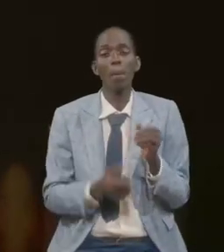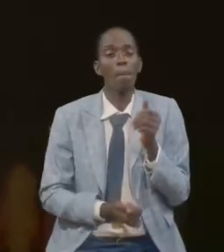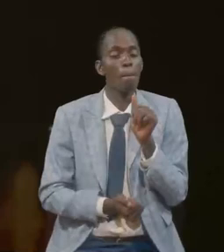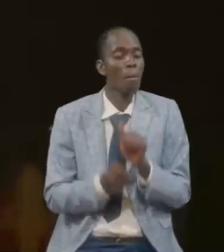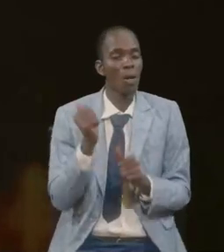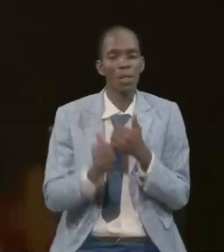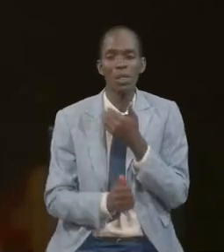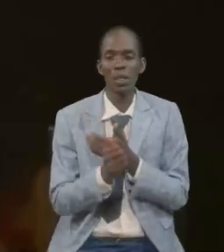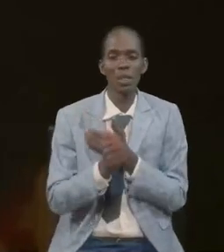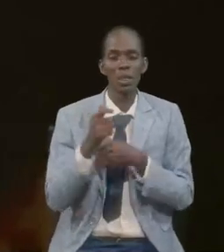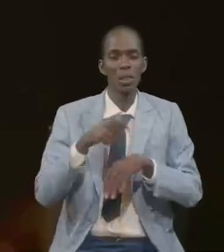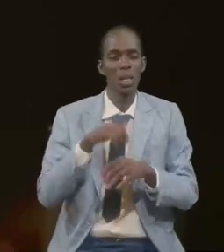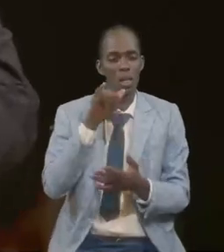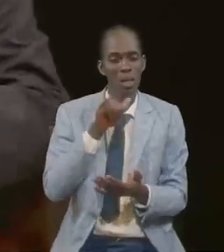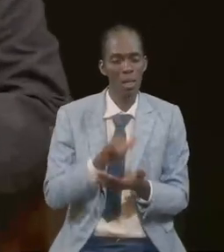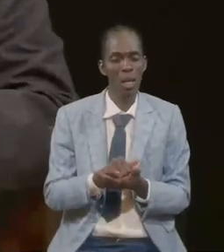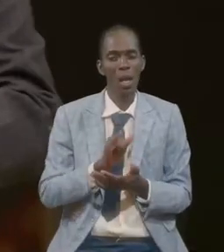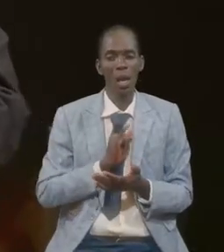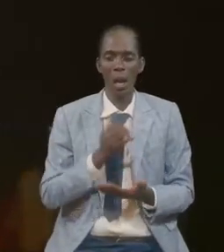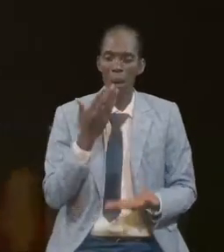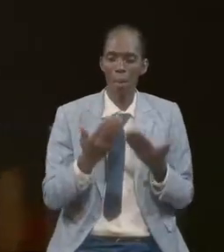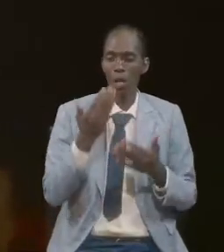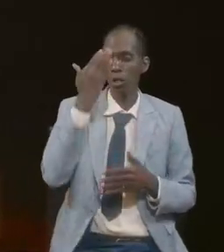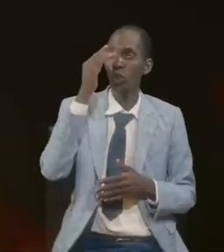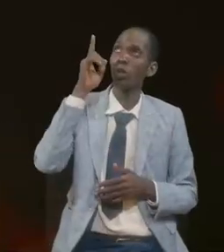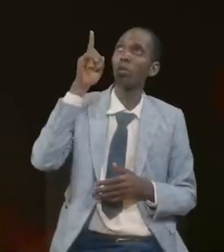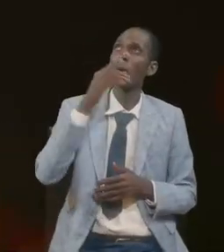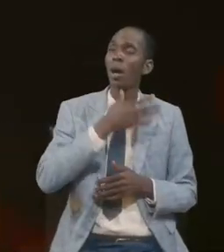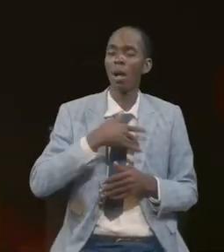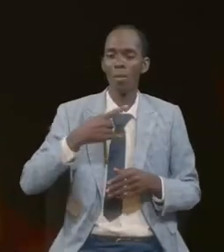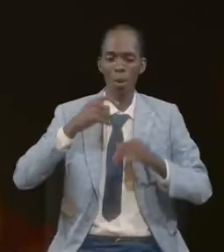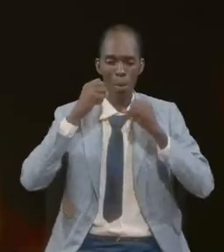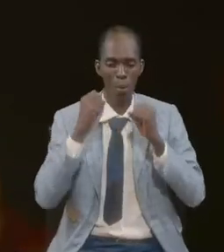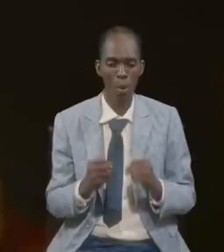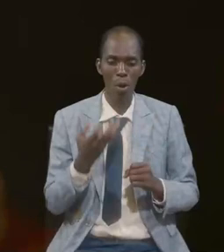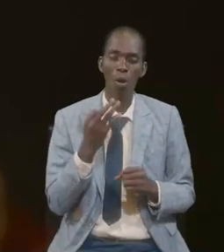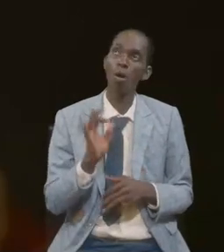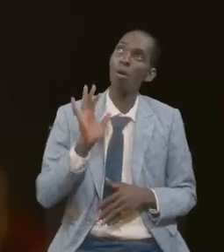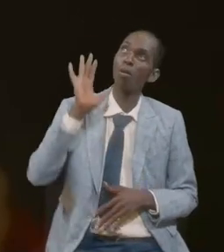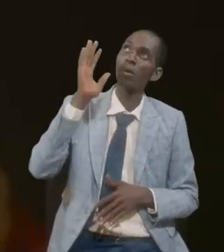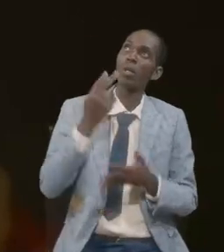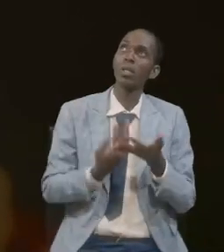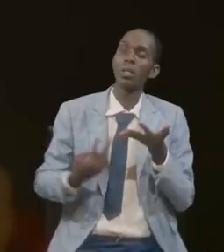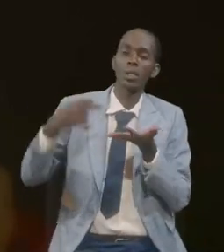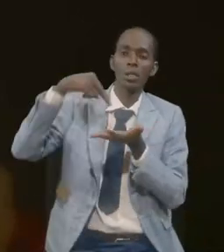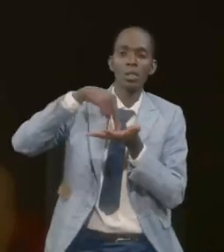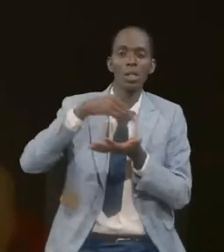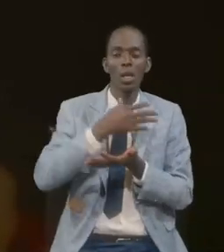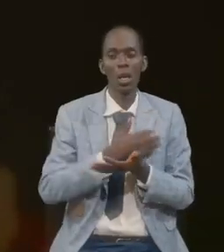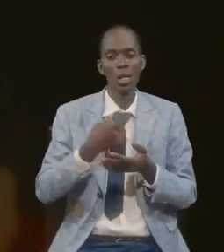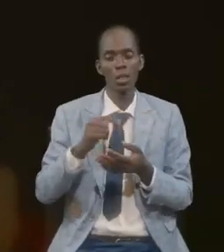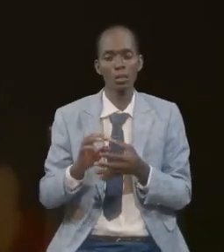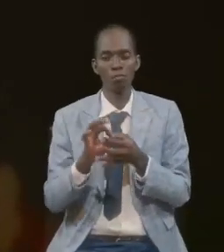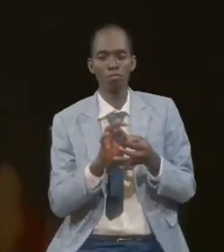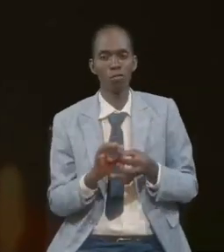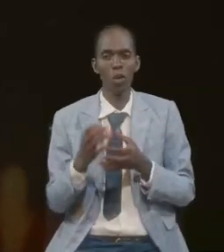la situation la plus dangereuse, afin de connaître Christ et la puissance de sa résurrection et la communion